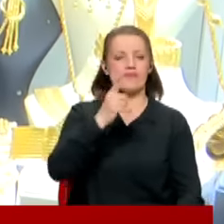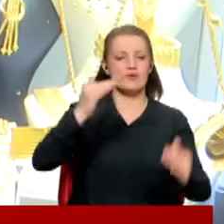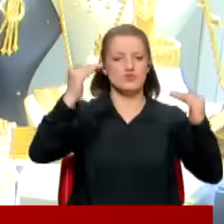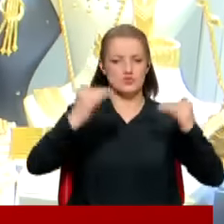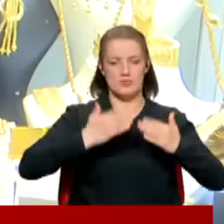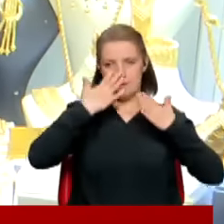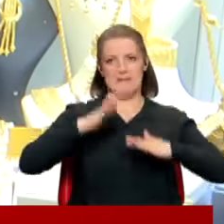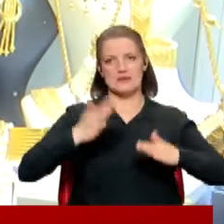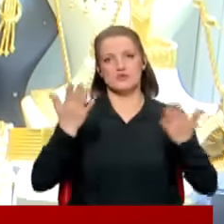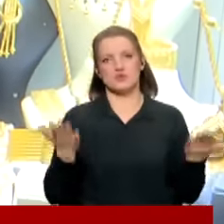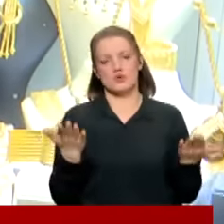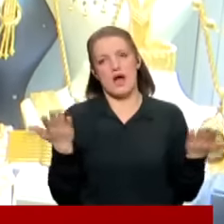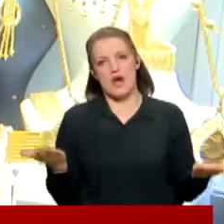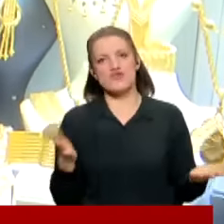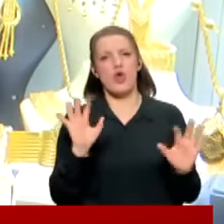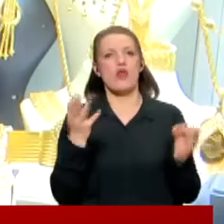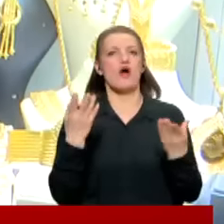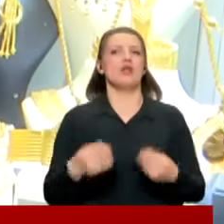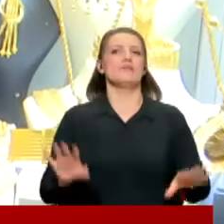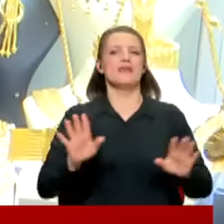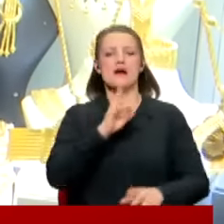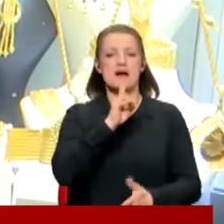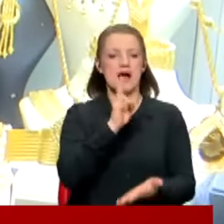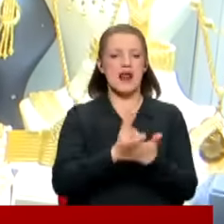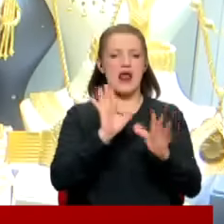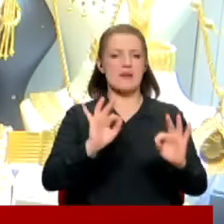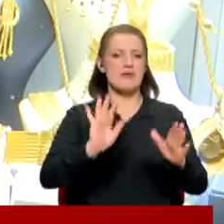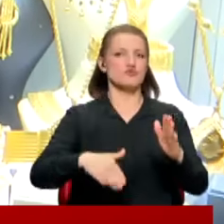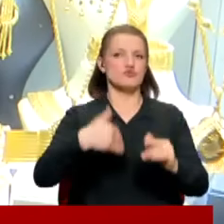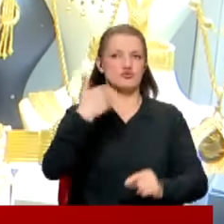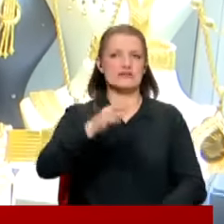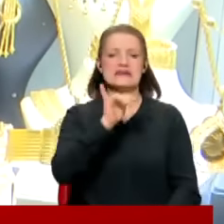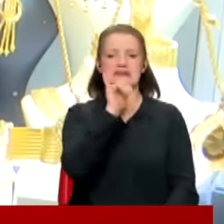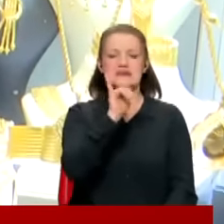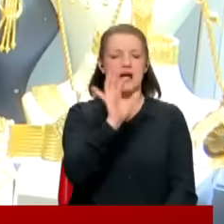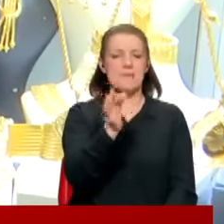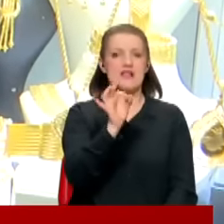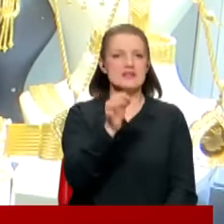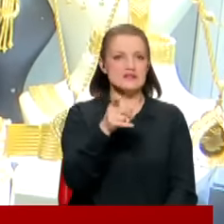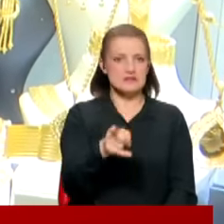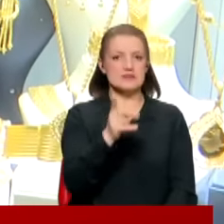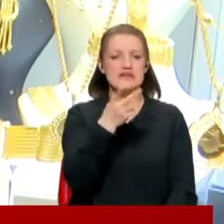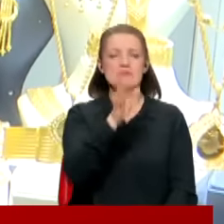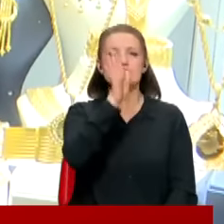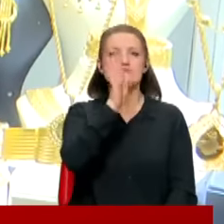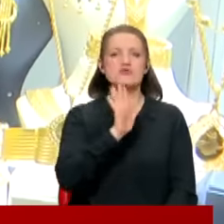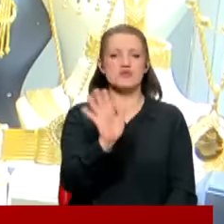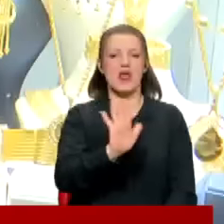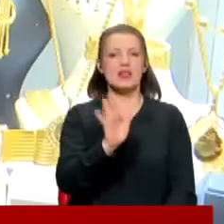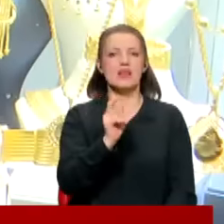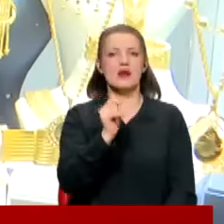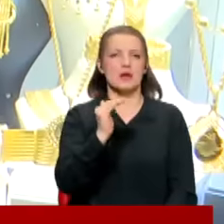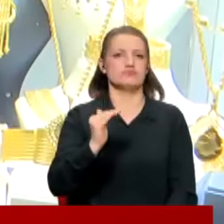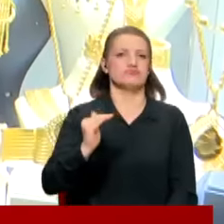düşmesi bekleniyordu. Ancak öyle olmadı. Kararın hemen sonrasında gram altının fiyatı 2550